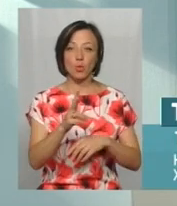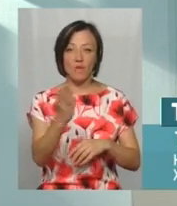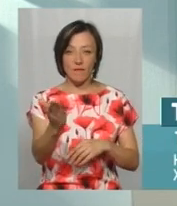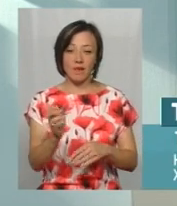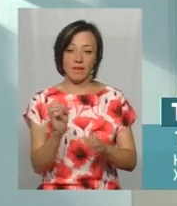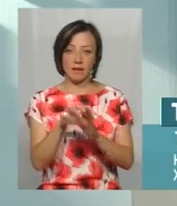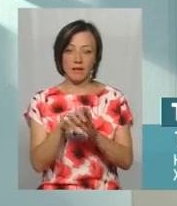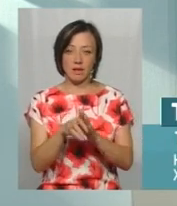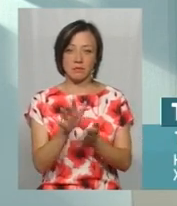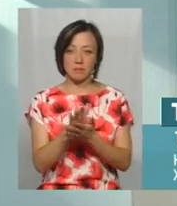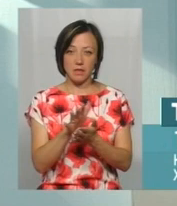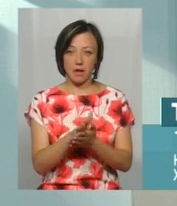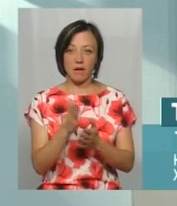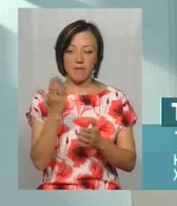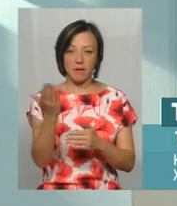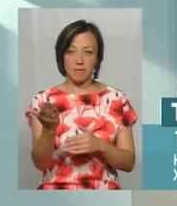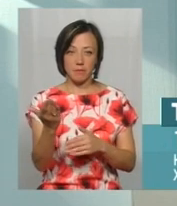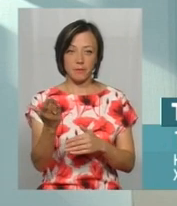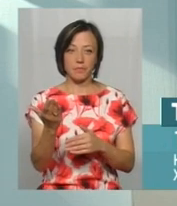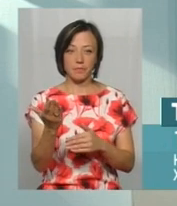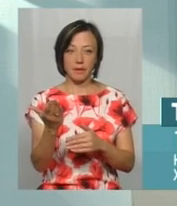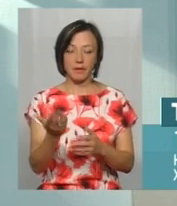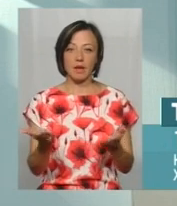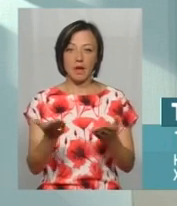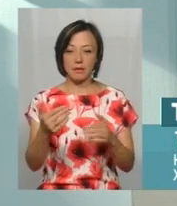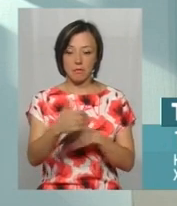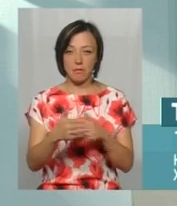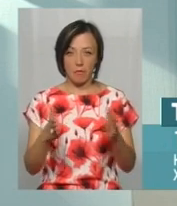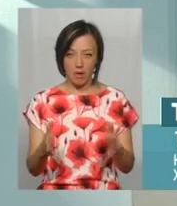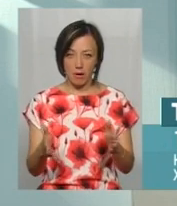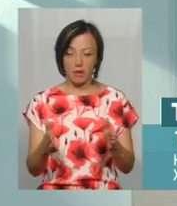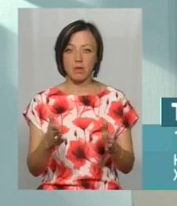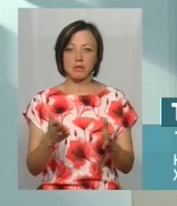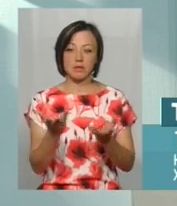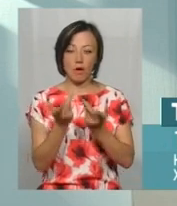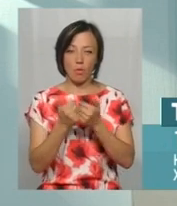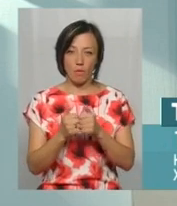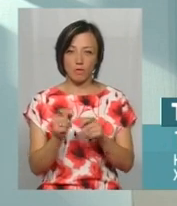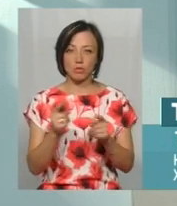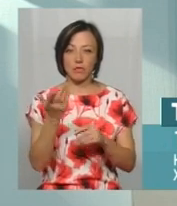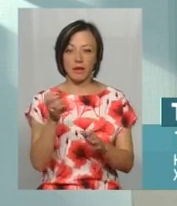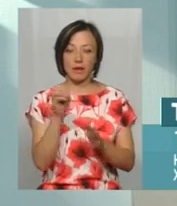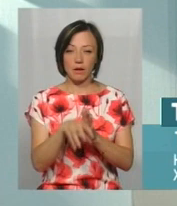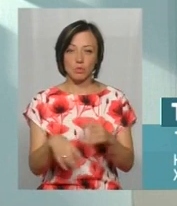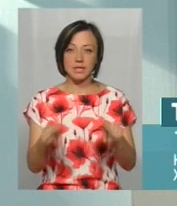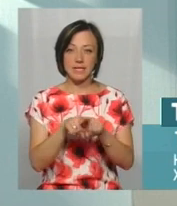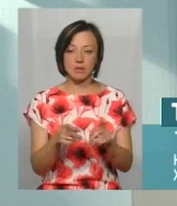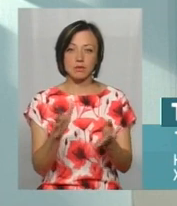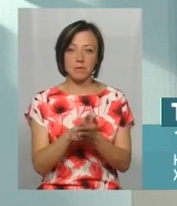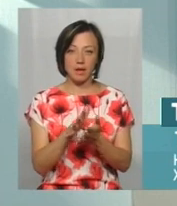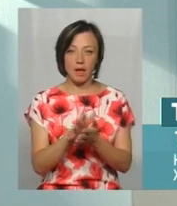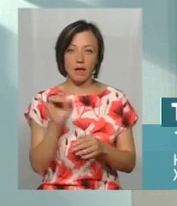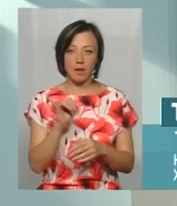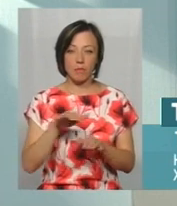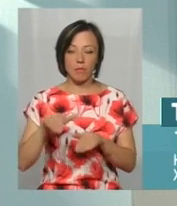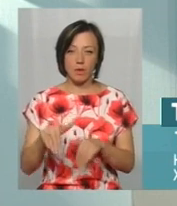відповідно кидаєте якесь сміття, воно вам в якийсь бак, один із баків, воно вам зараховує, що ви кинули стільки-то сміття. І